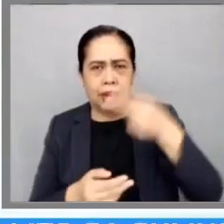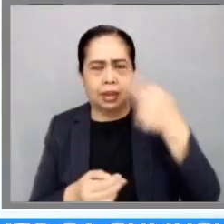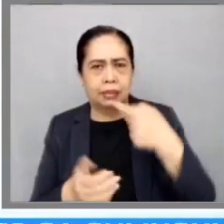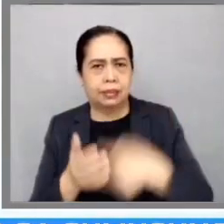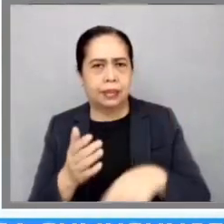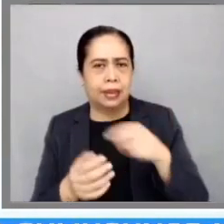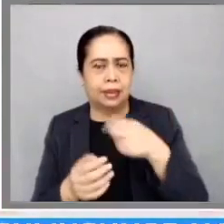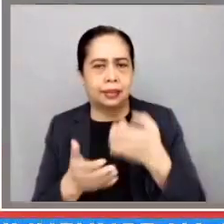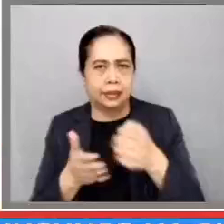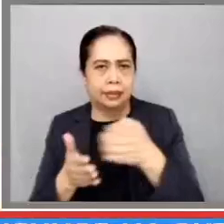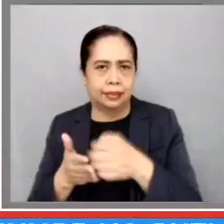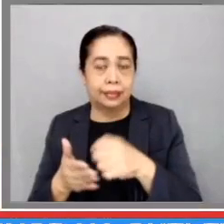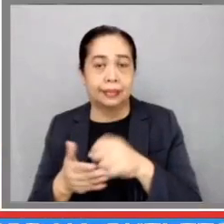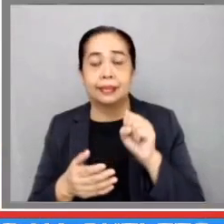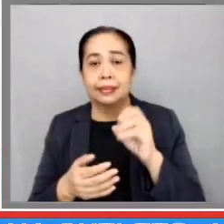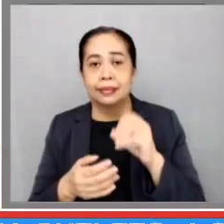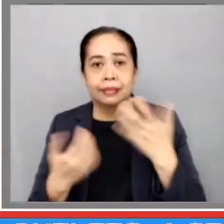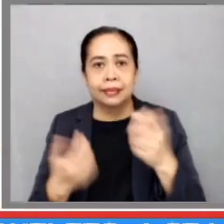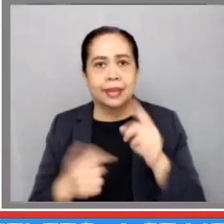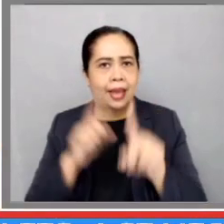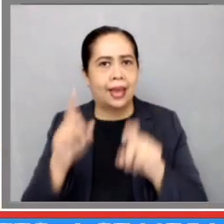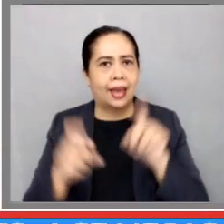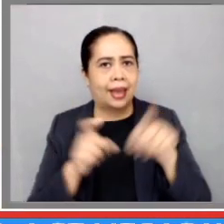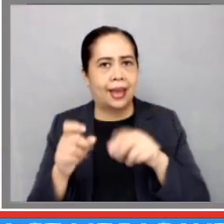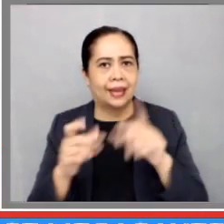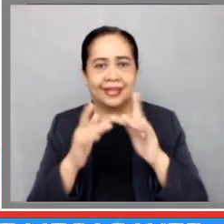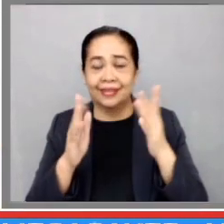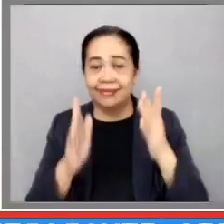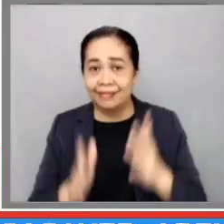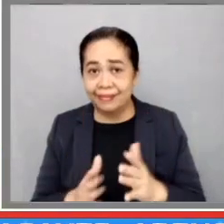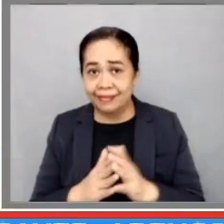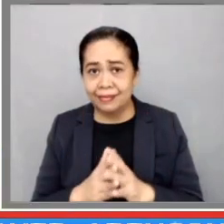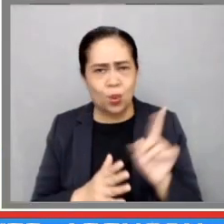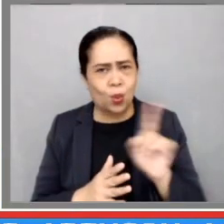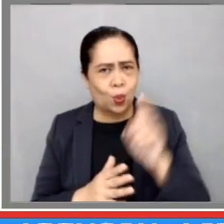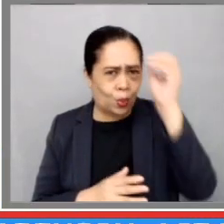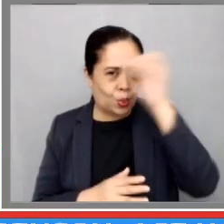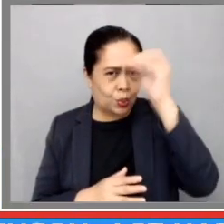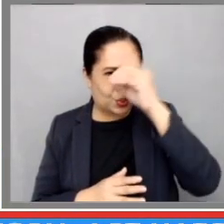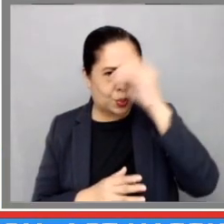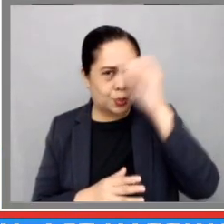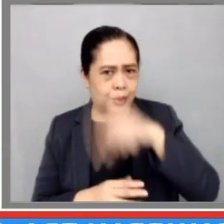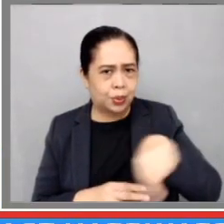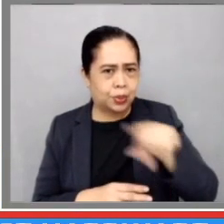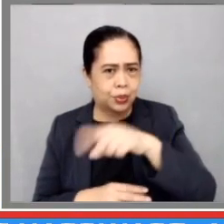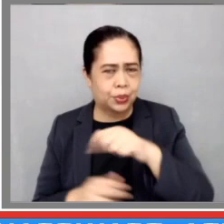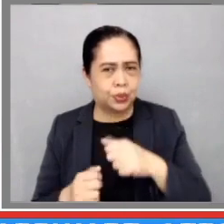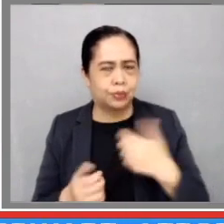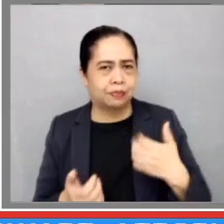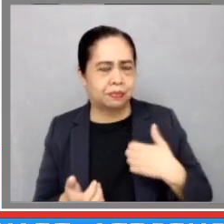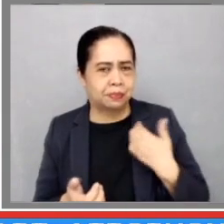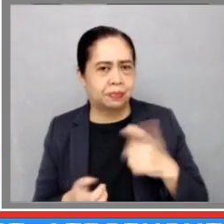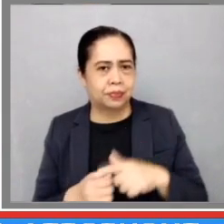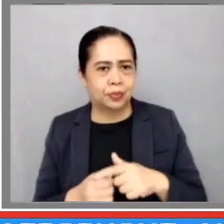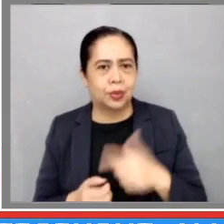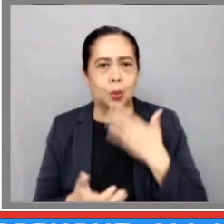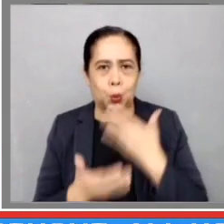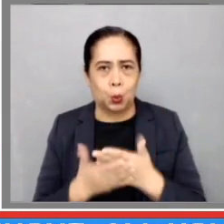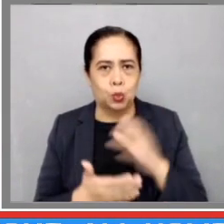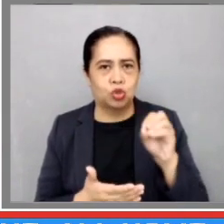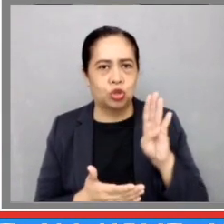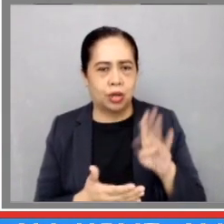bilihin. Kaya naman, tinanong po namin ang mga netizen kung ano ang masasabi nila tungkol dito. Good job ito para kay